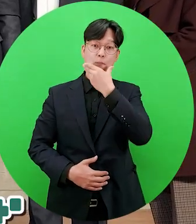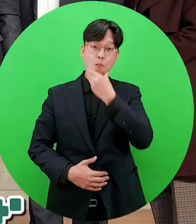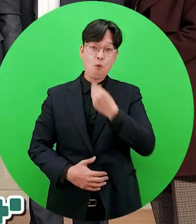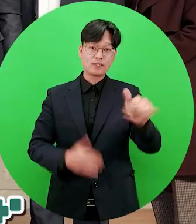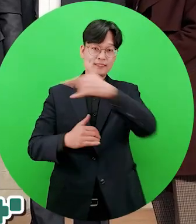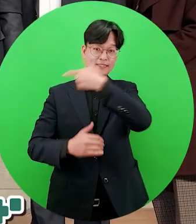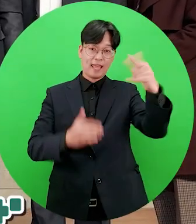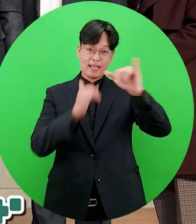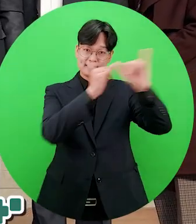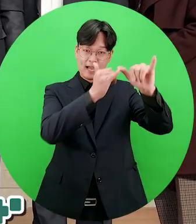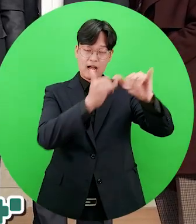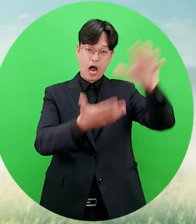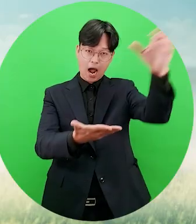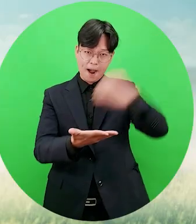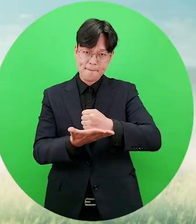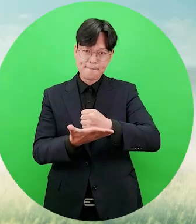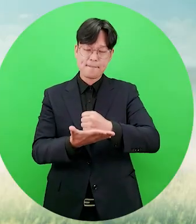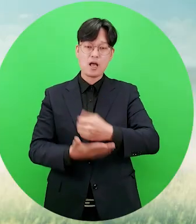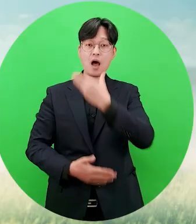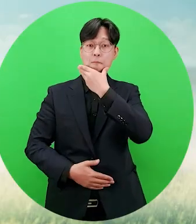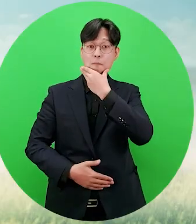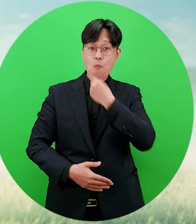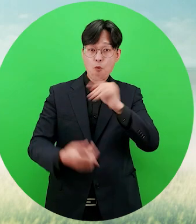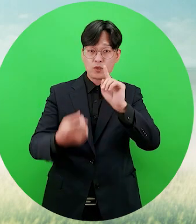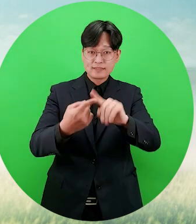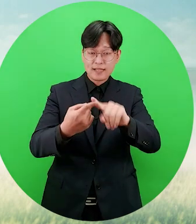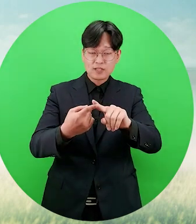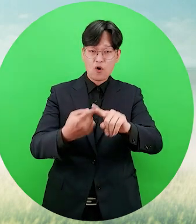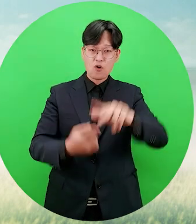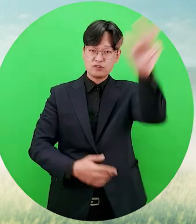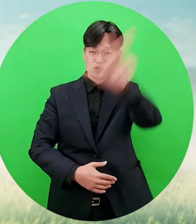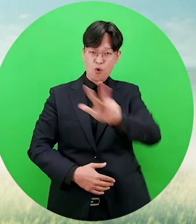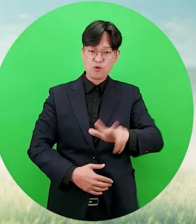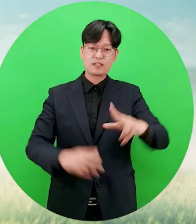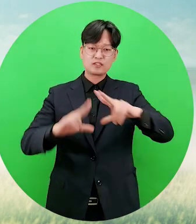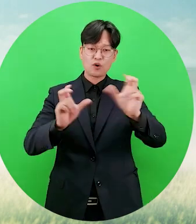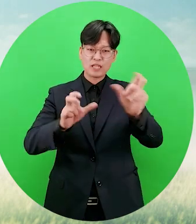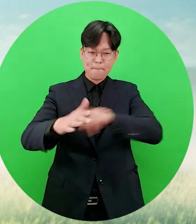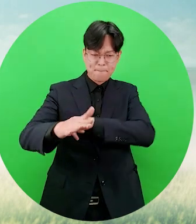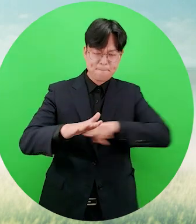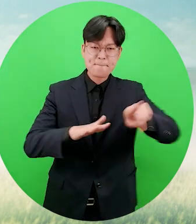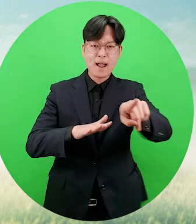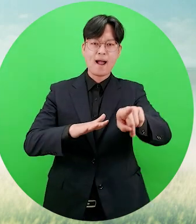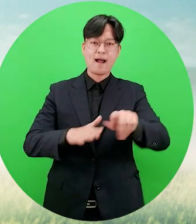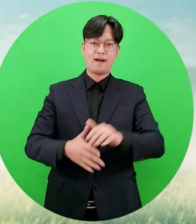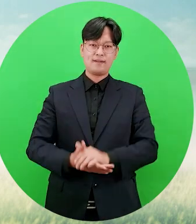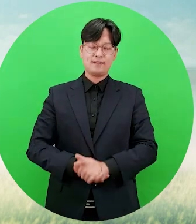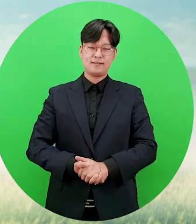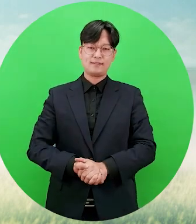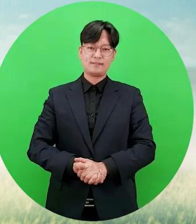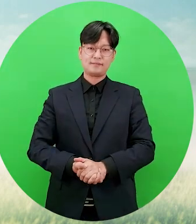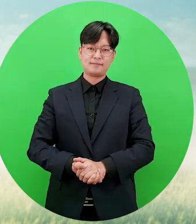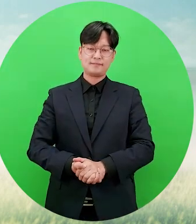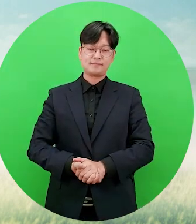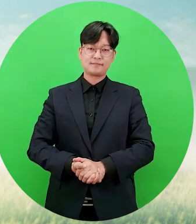등 복지 분야에서 기초자치단체 중 눈에 띄는 성과를 거두고 있습니다.